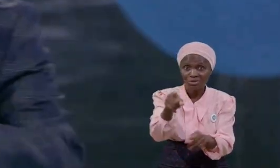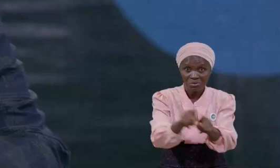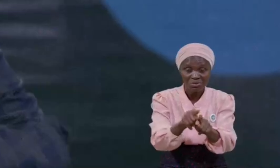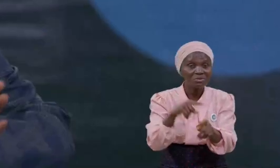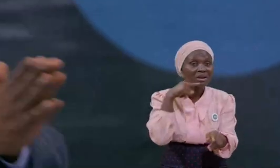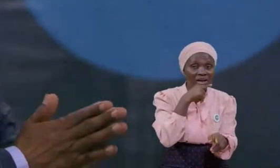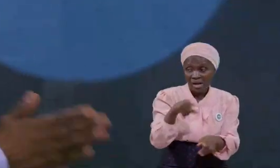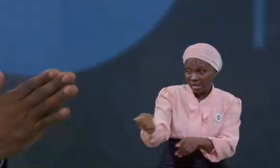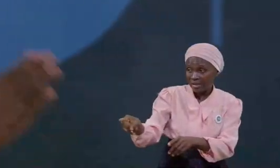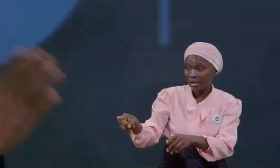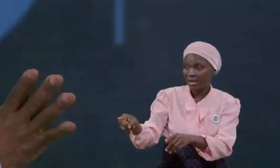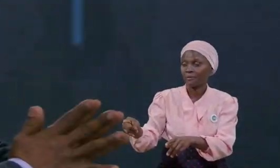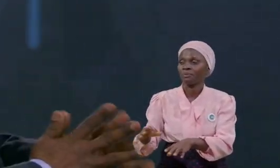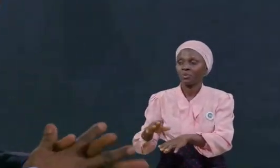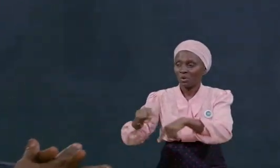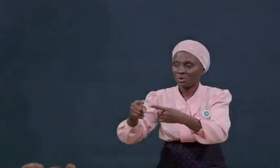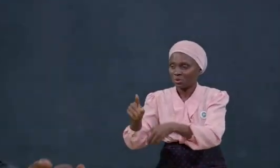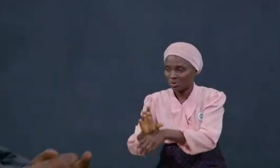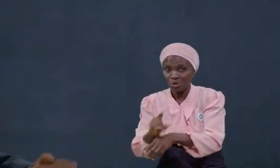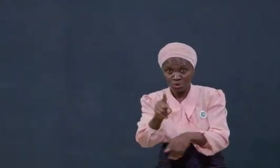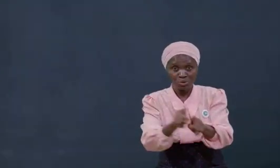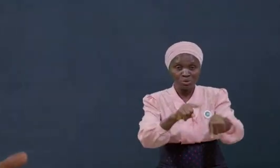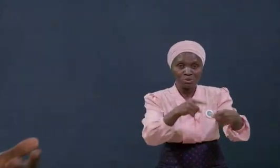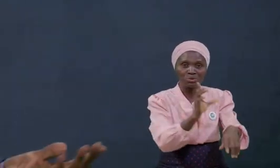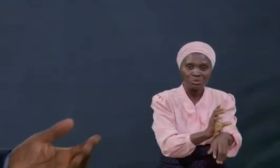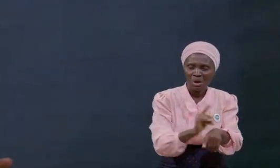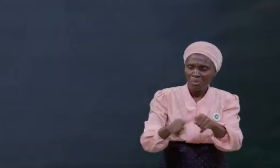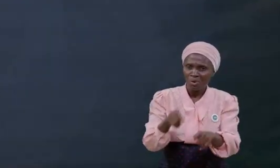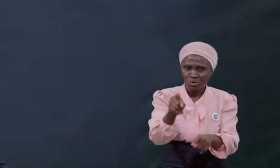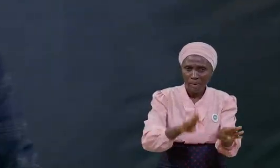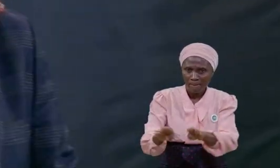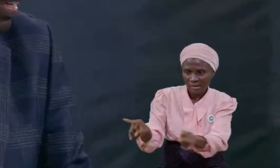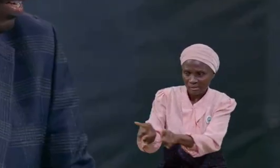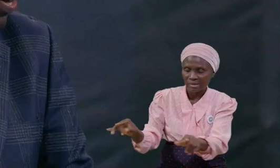même chose que vous faites jusqu'à aujourd'hui.